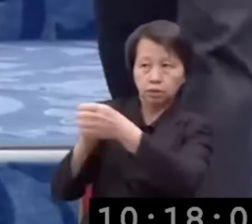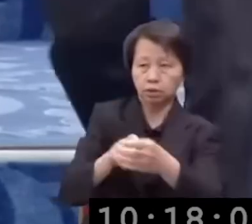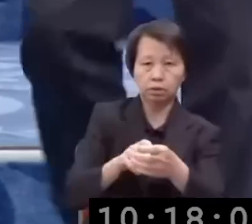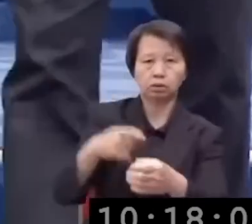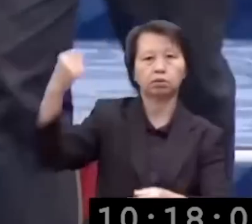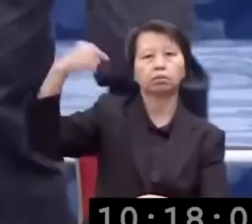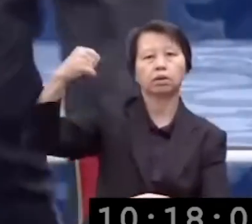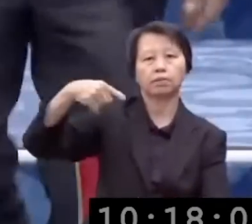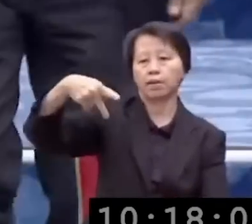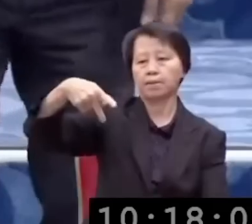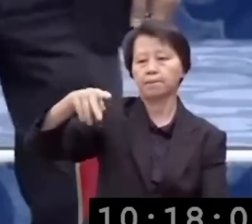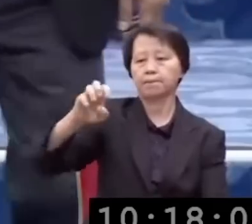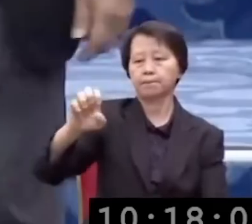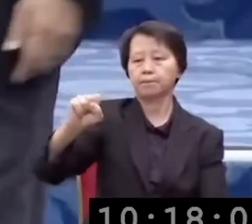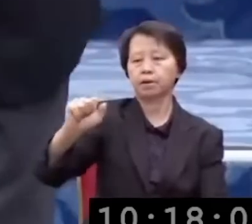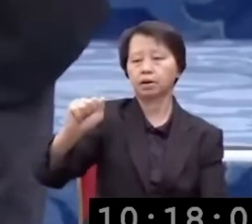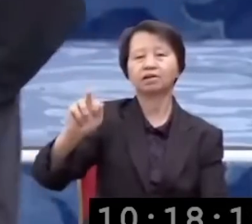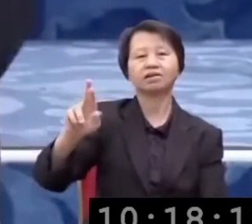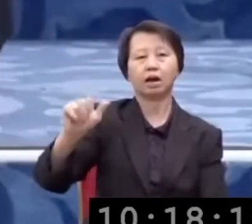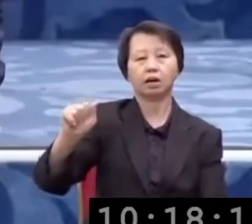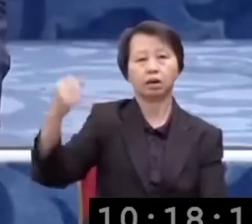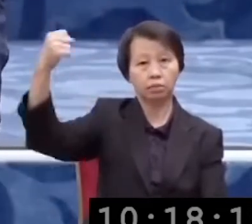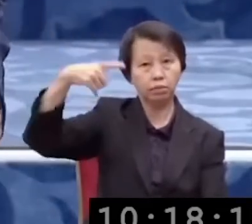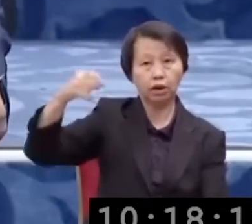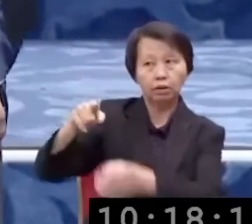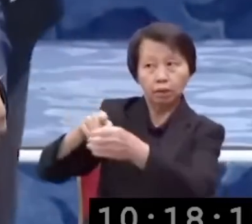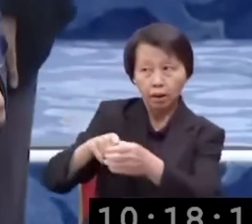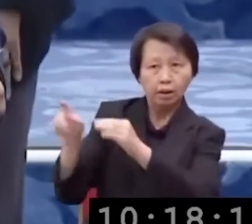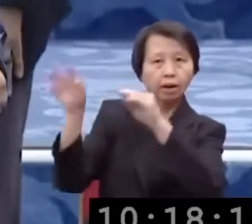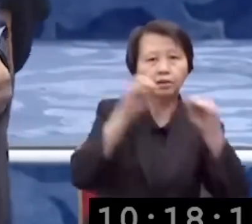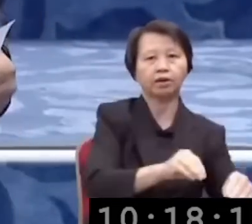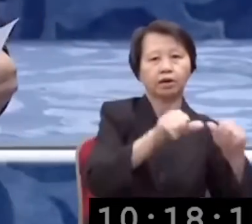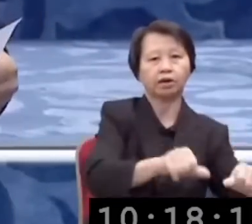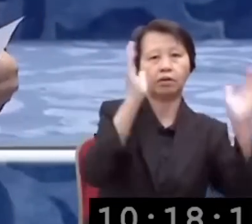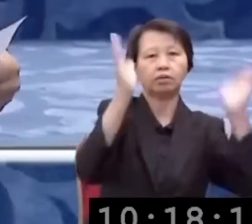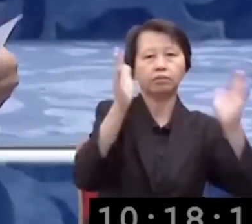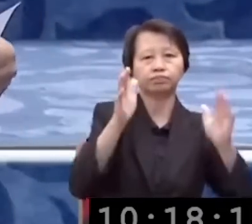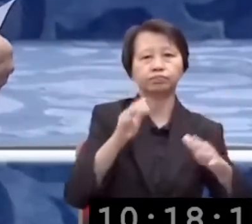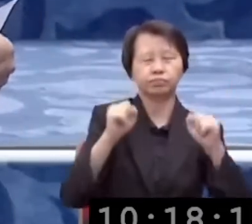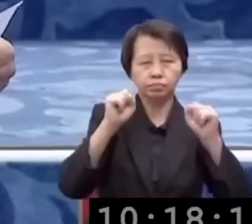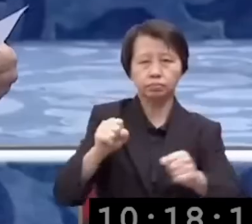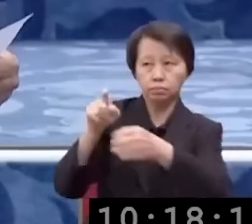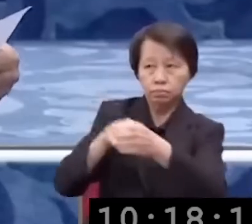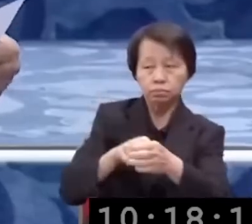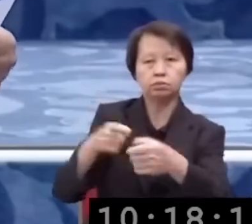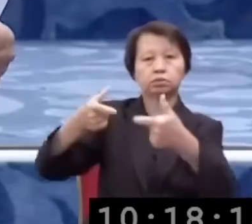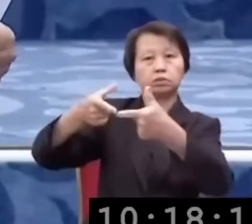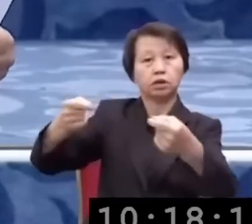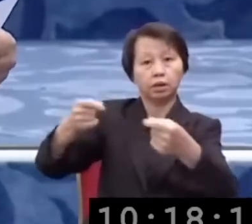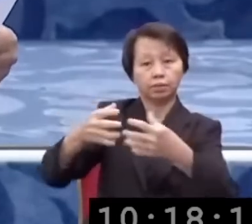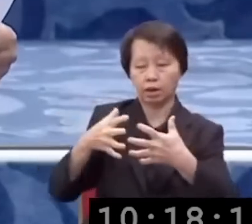pesan dan bila kita ubah yang ini kita dapati bahwa kita mampu menarik warga jepun